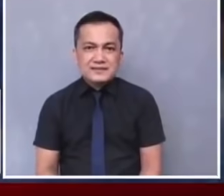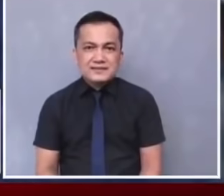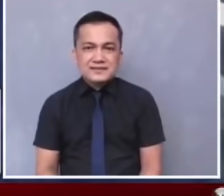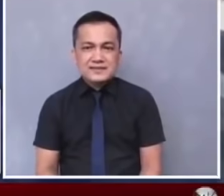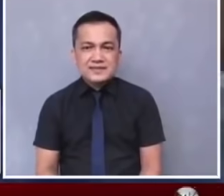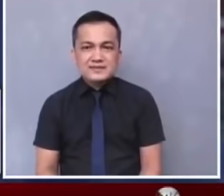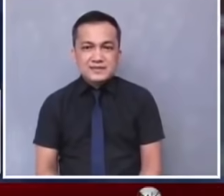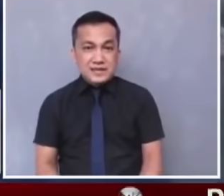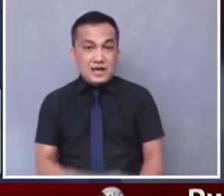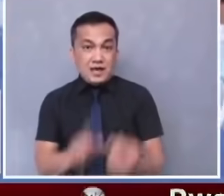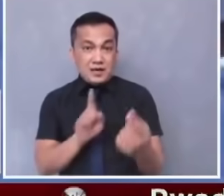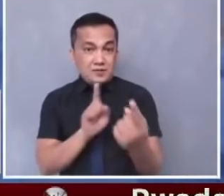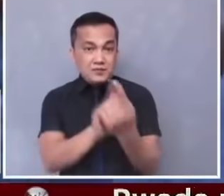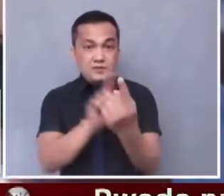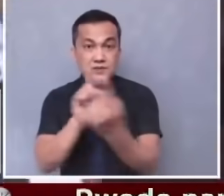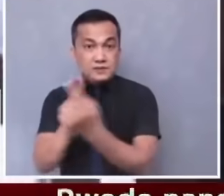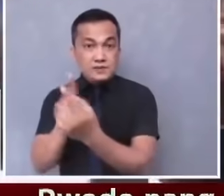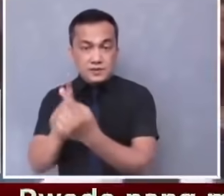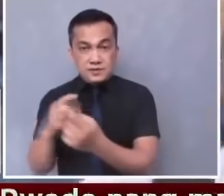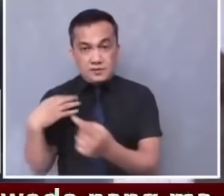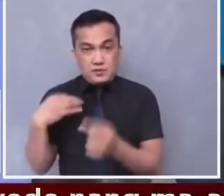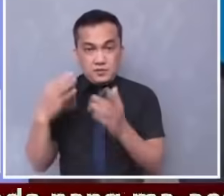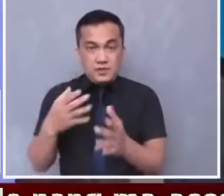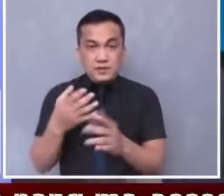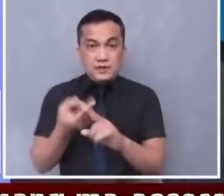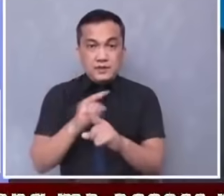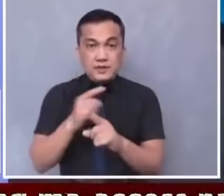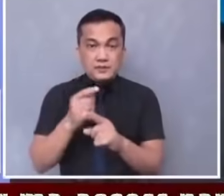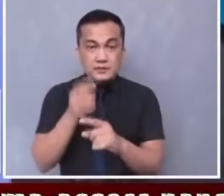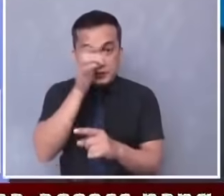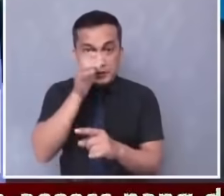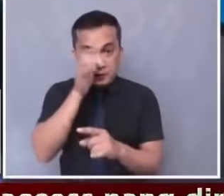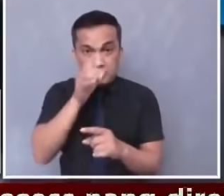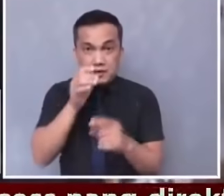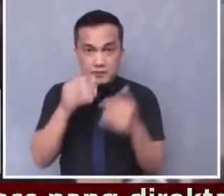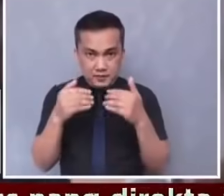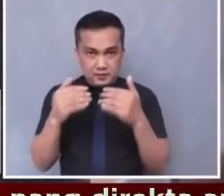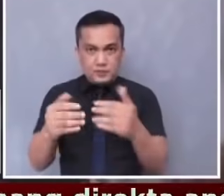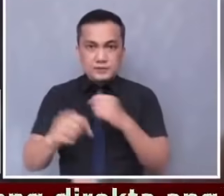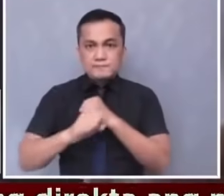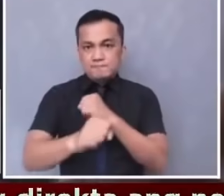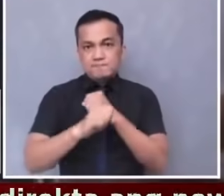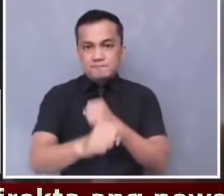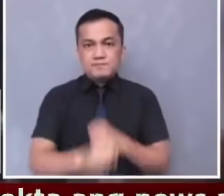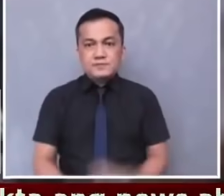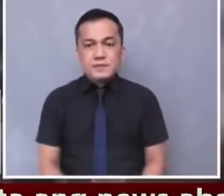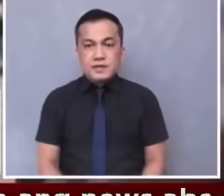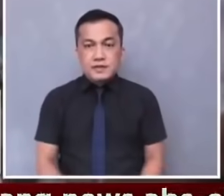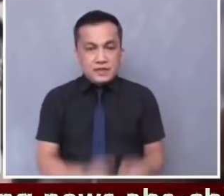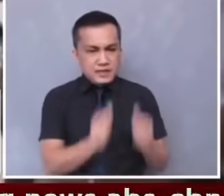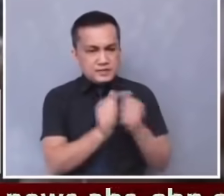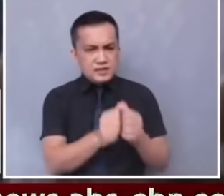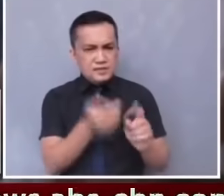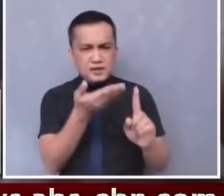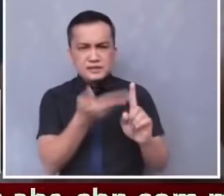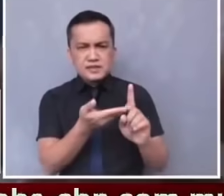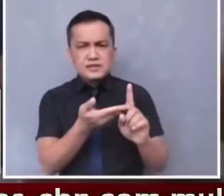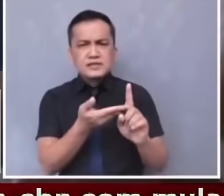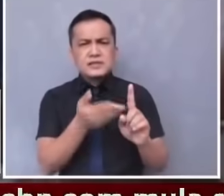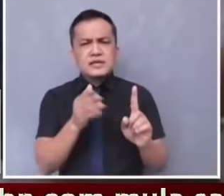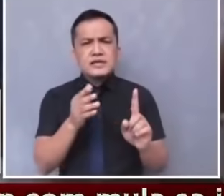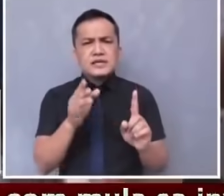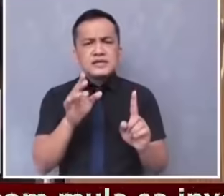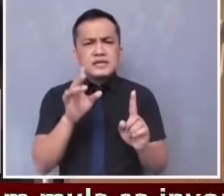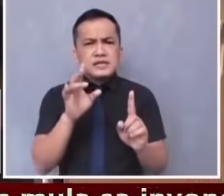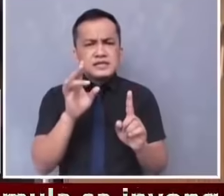Hinarap din niya ang mga volunteer mula Cebu na magsusulong ng kanyang kampanya. Kasama rito ang 61 anyos na